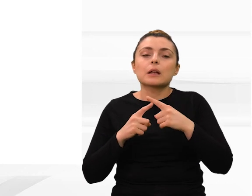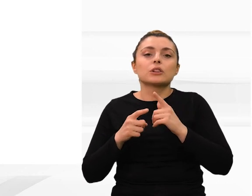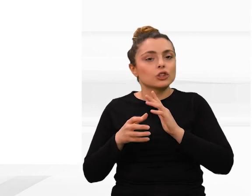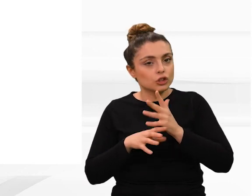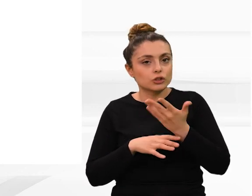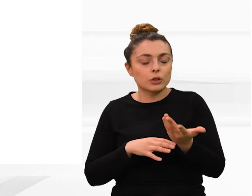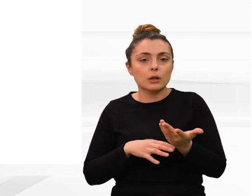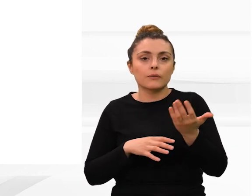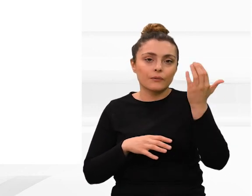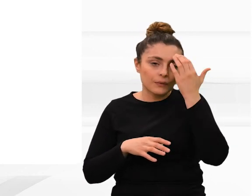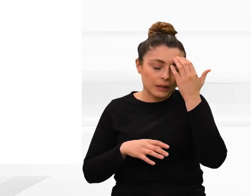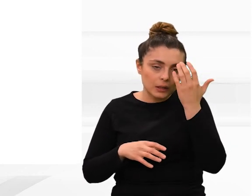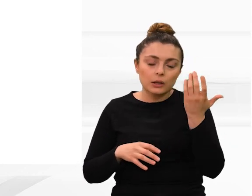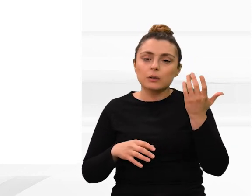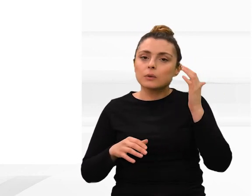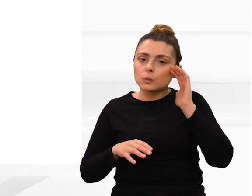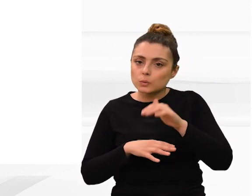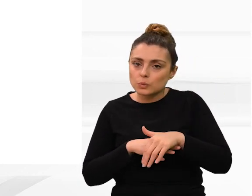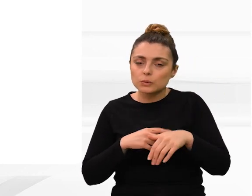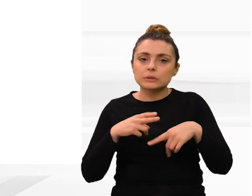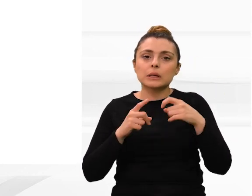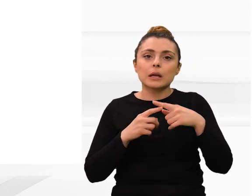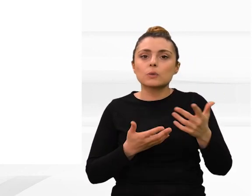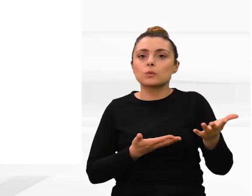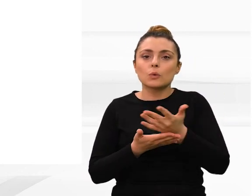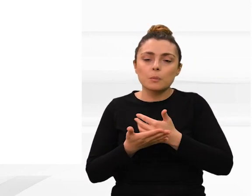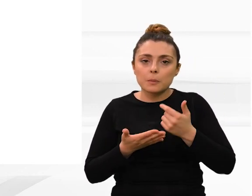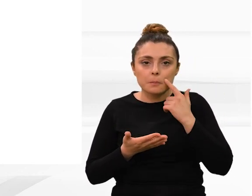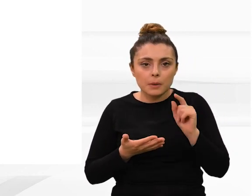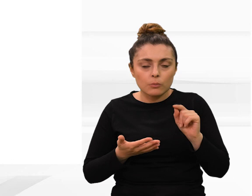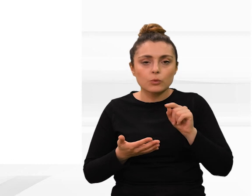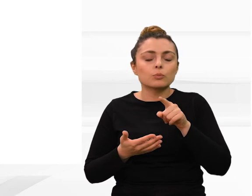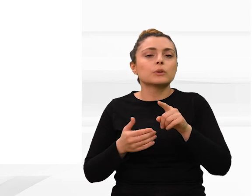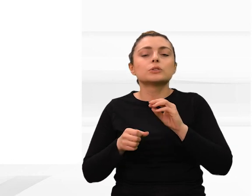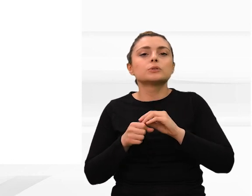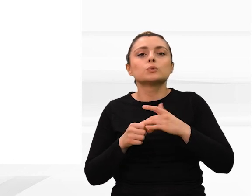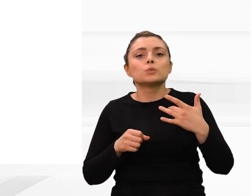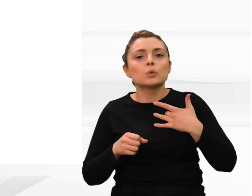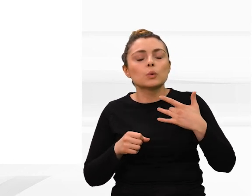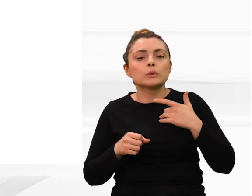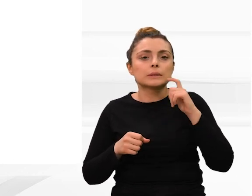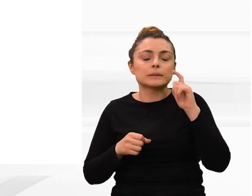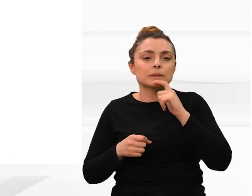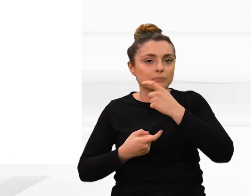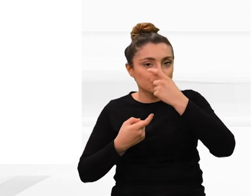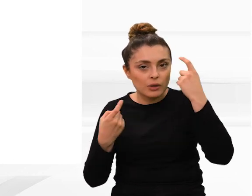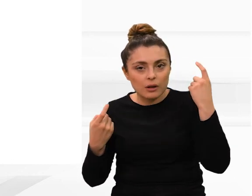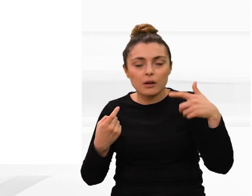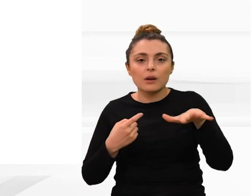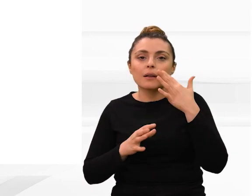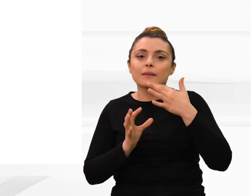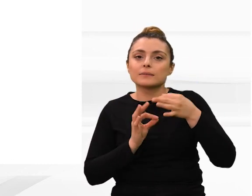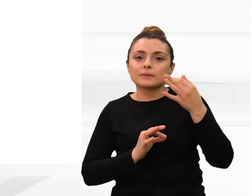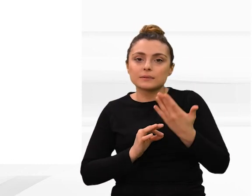geçer yoksullar düşkünler Zekât toplayan memurlar Bunun dışında gönülleri İslam'ı ısıtılacak olan